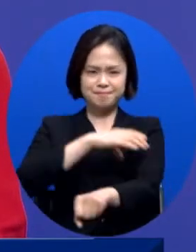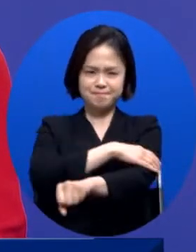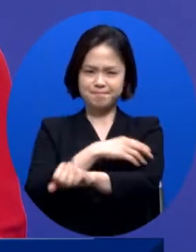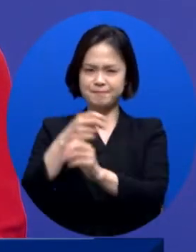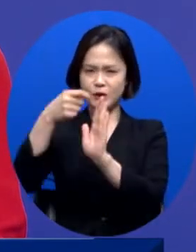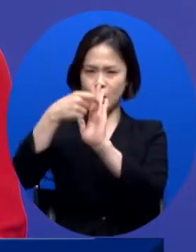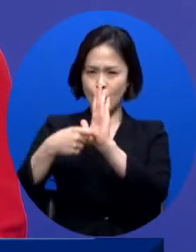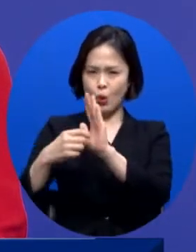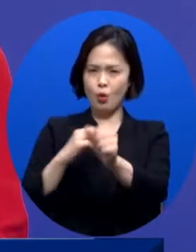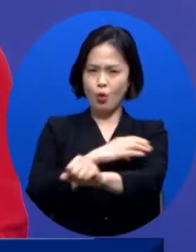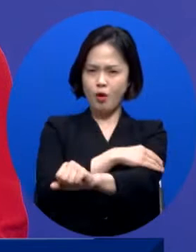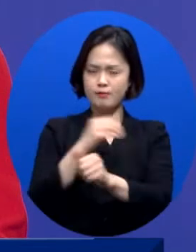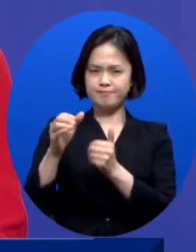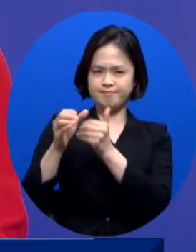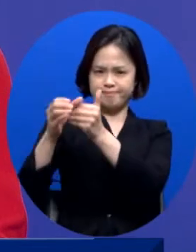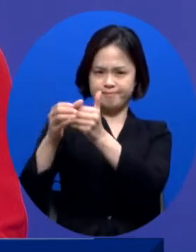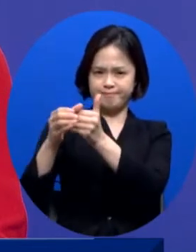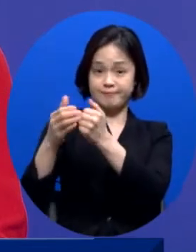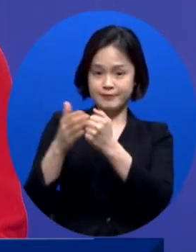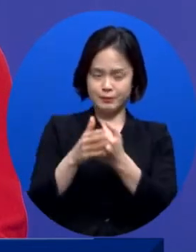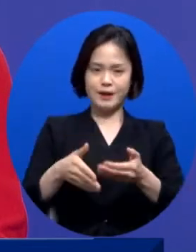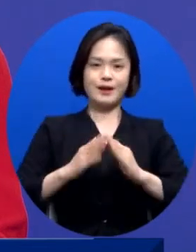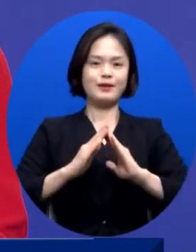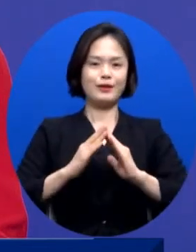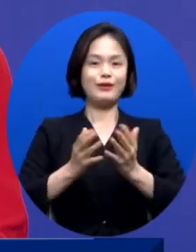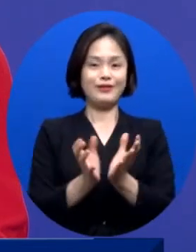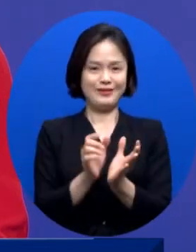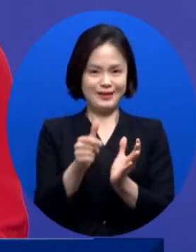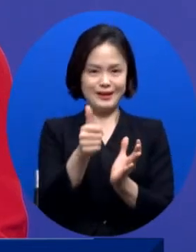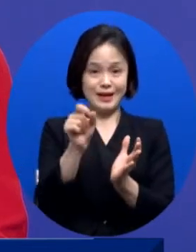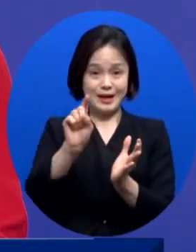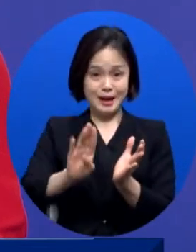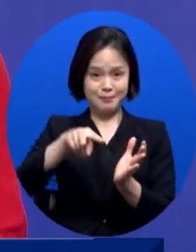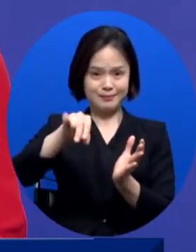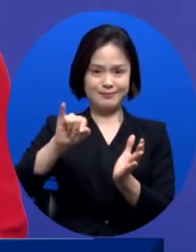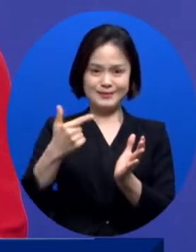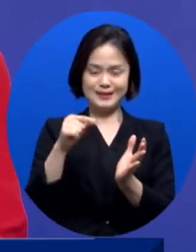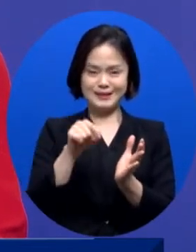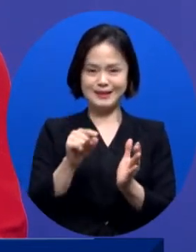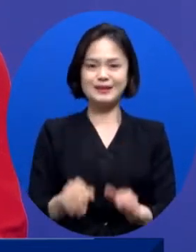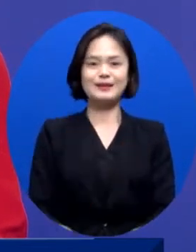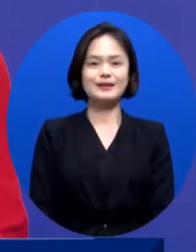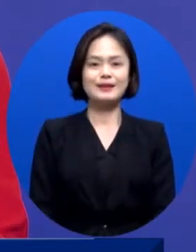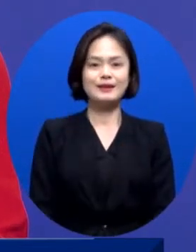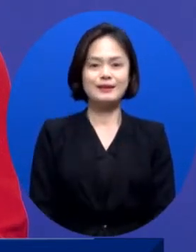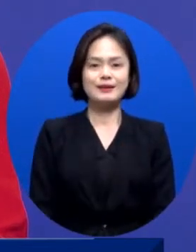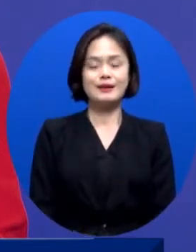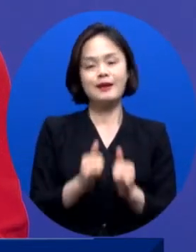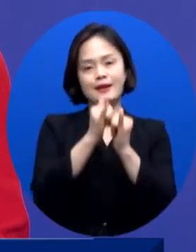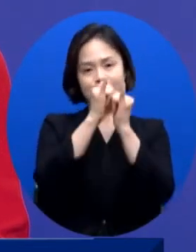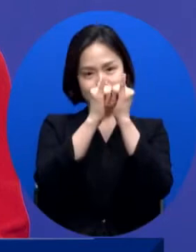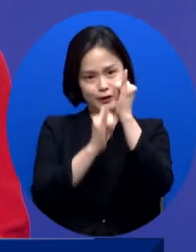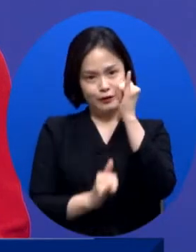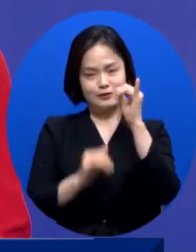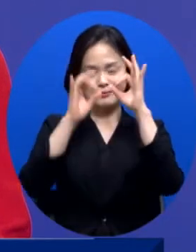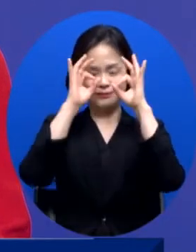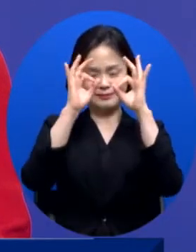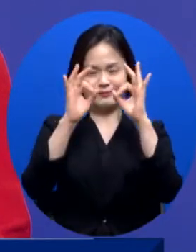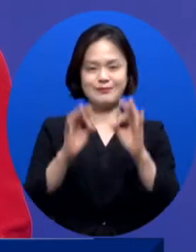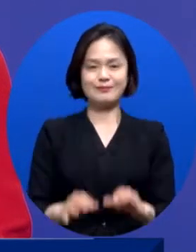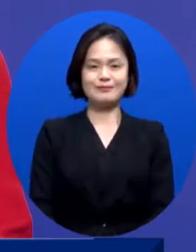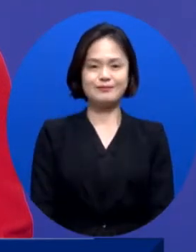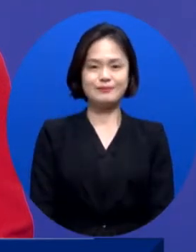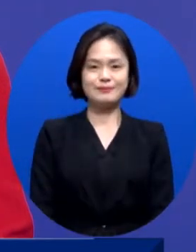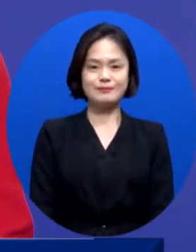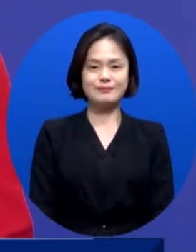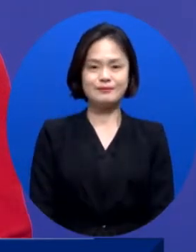신앙의 기치를 내걸었던 목회자들이 예장합신교단의 뿌리가 됐는데요. 예장합신총회의 역사와 발자취를 짚어봤습니다.